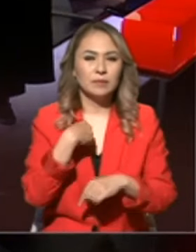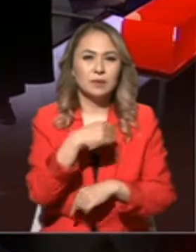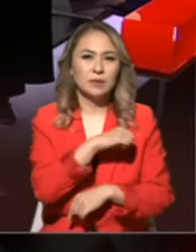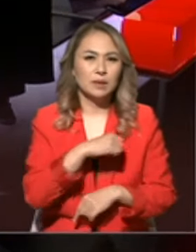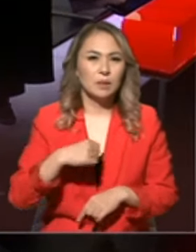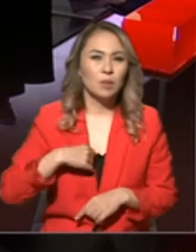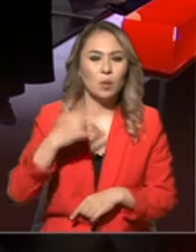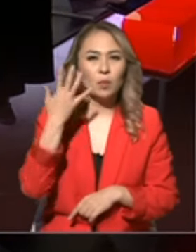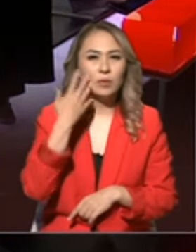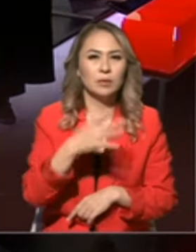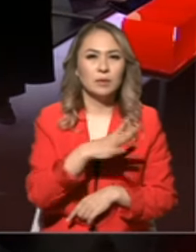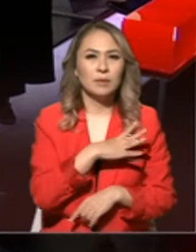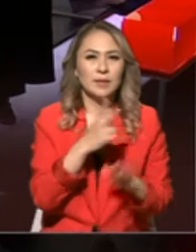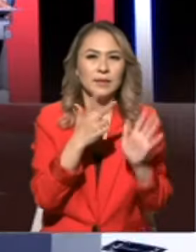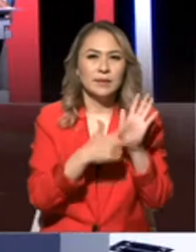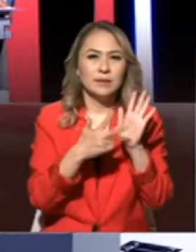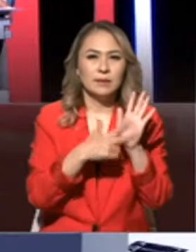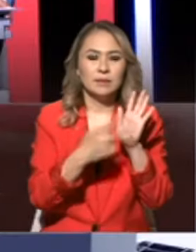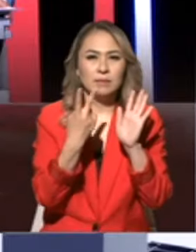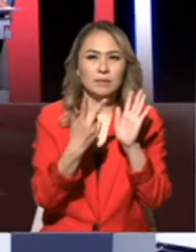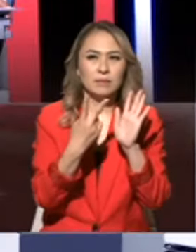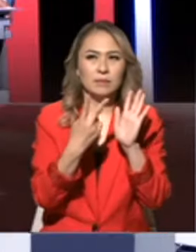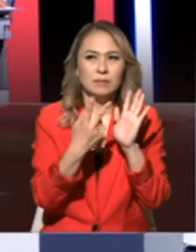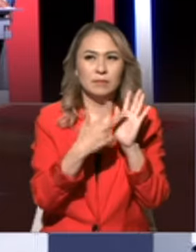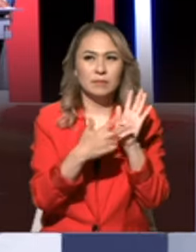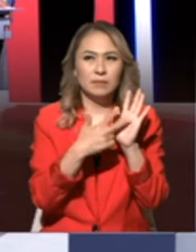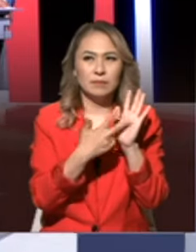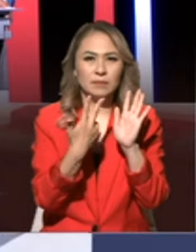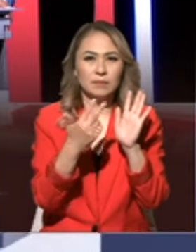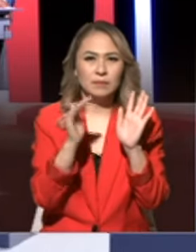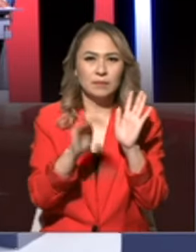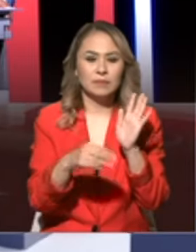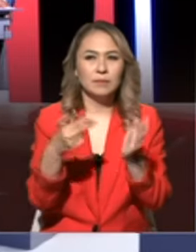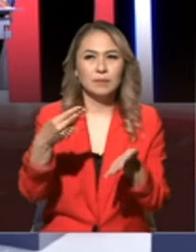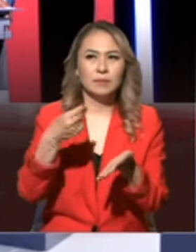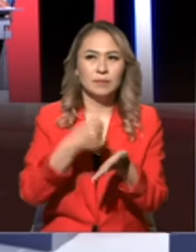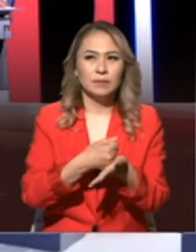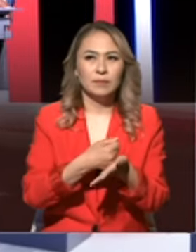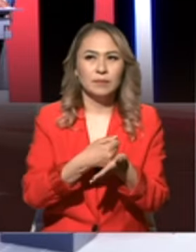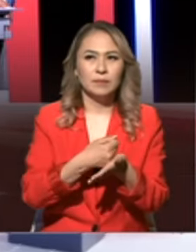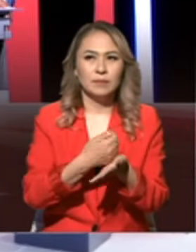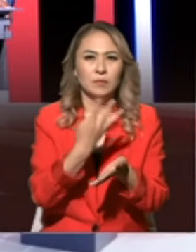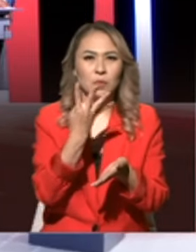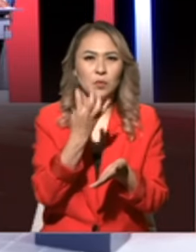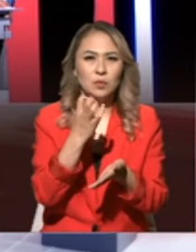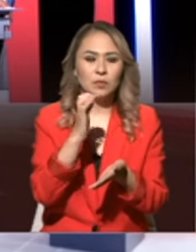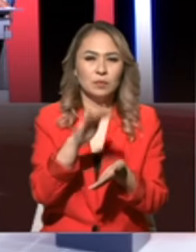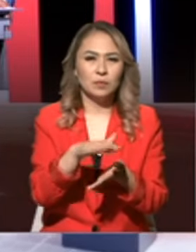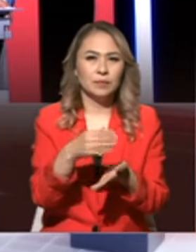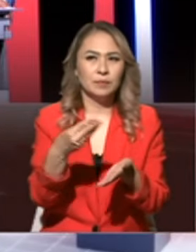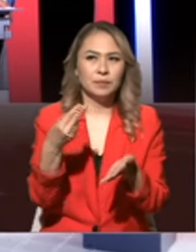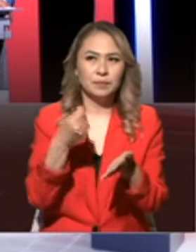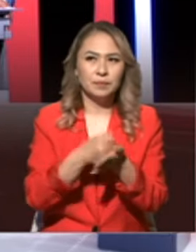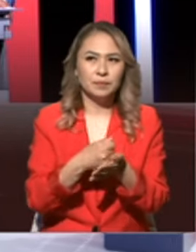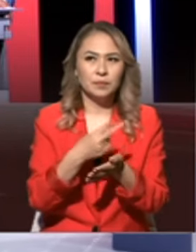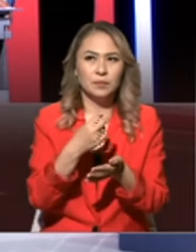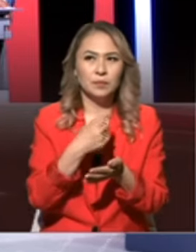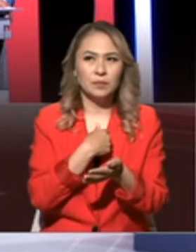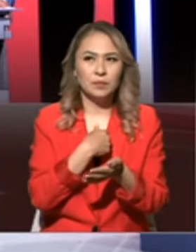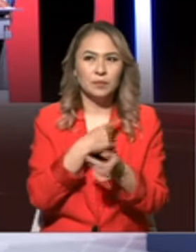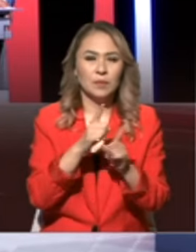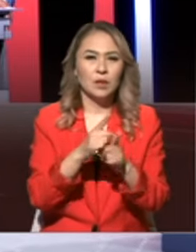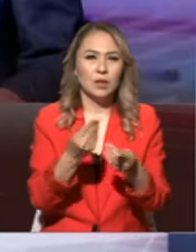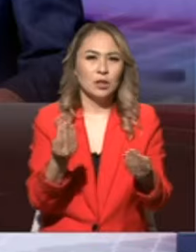Сол кезінде 82 мыңнан ба, 83 мың теңгеден ба берді, 400 бір дене мың берді маған. Бірақ маған иә